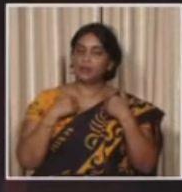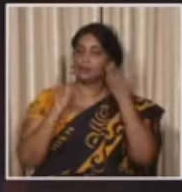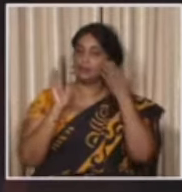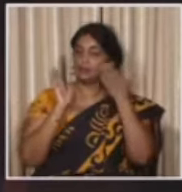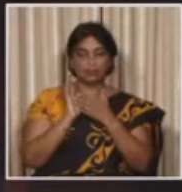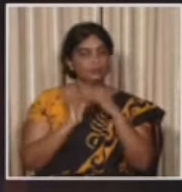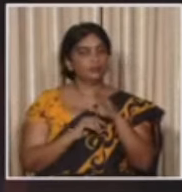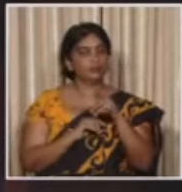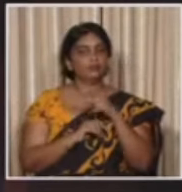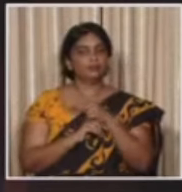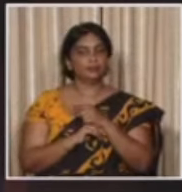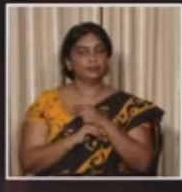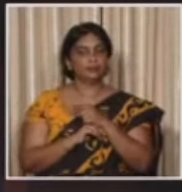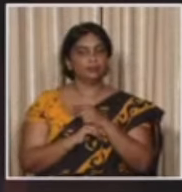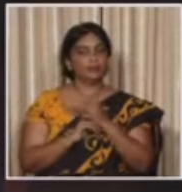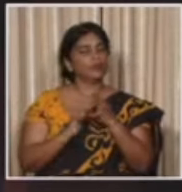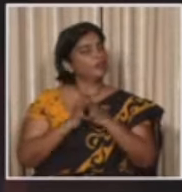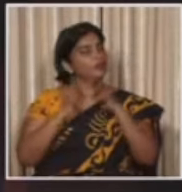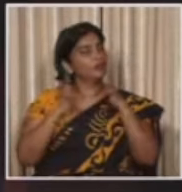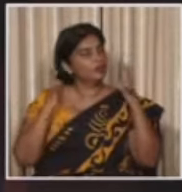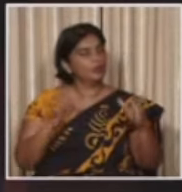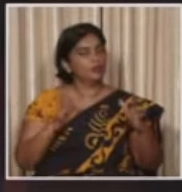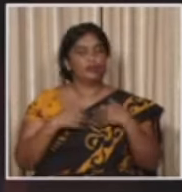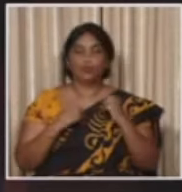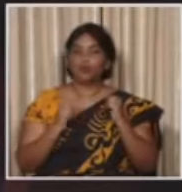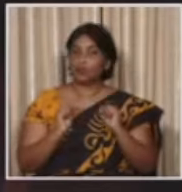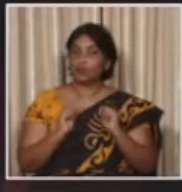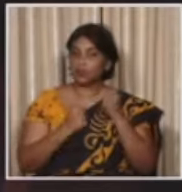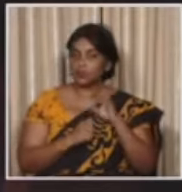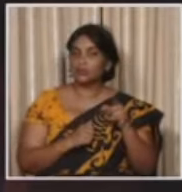කරපු දැවැන්ත ප්‍රයත්නයක